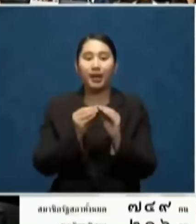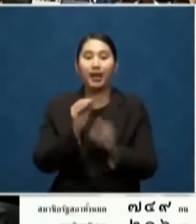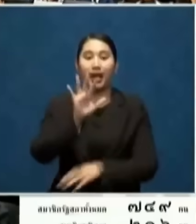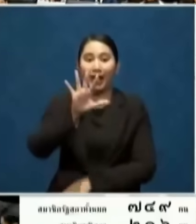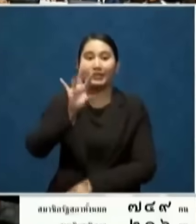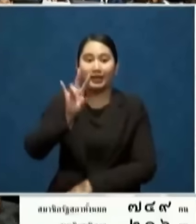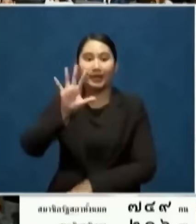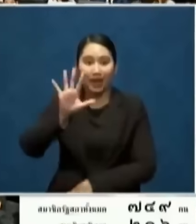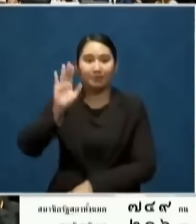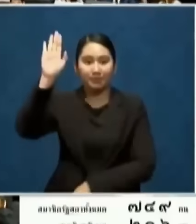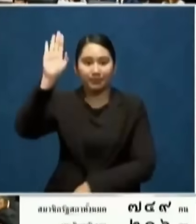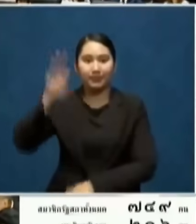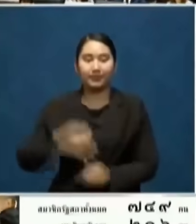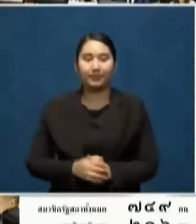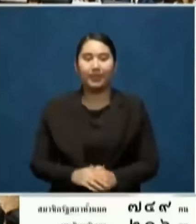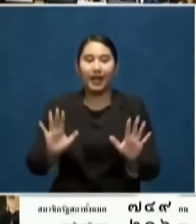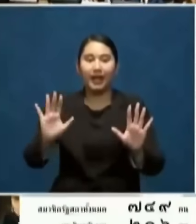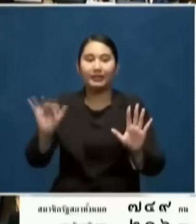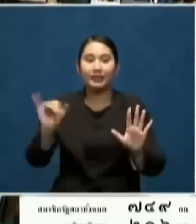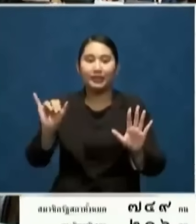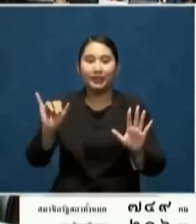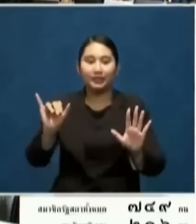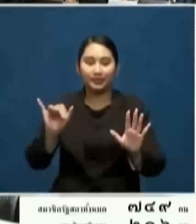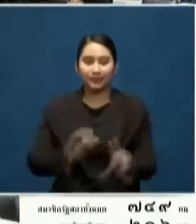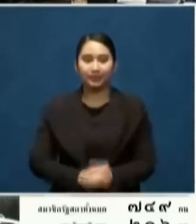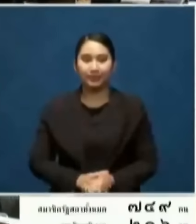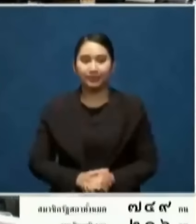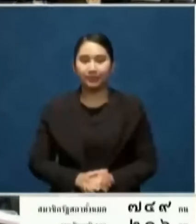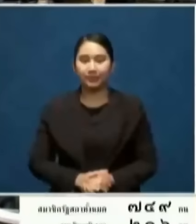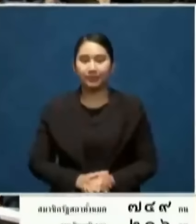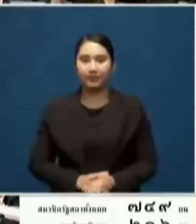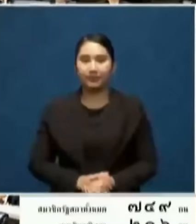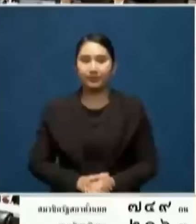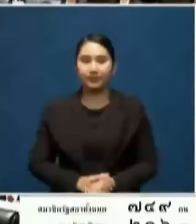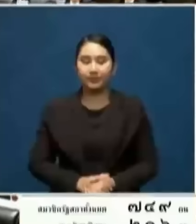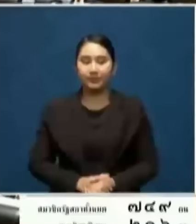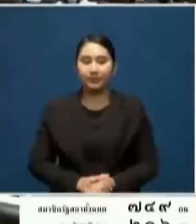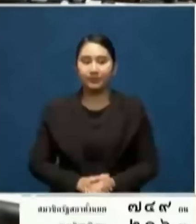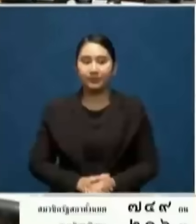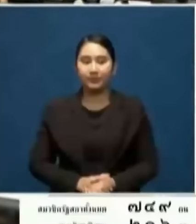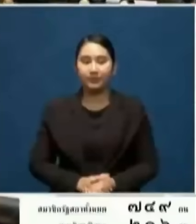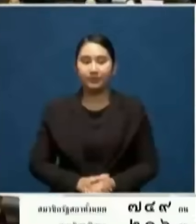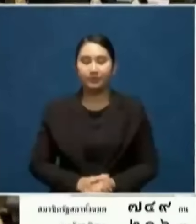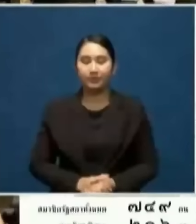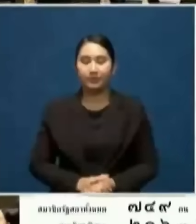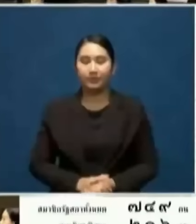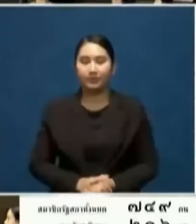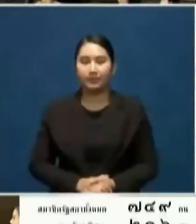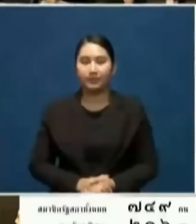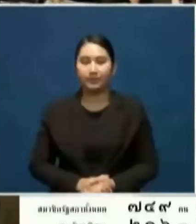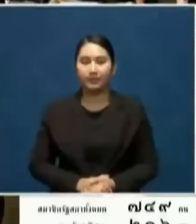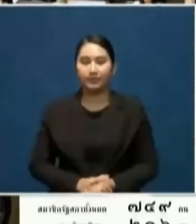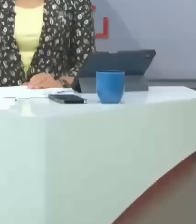ในสภาครั้งนี้เนี่ยโอ้โหมันมีความล้ำสมัยกว่าทุกครั้งเพราะว่าใช้หุ่นยนต์แทนคนเนี่ยนะคะระดับภาพความคมชัด